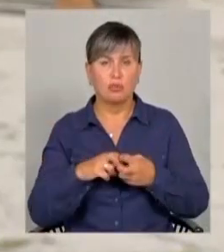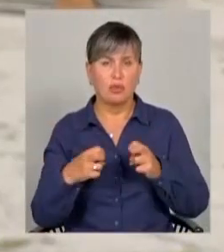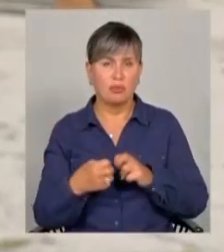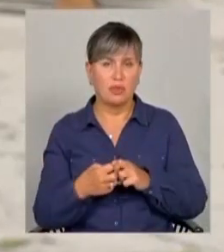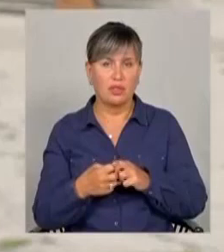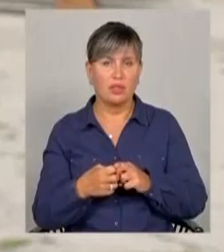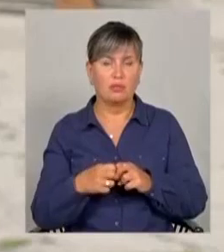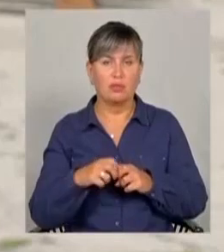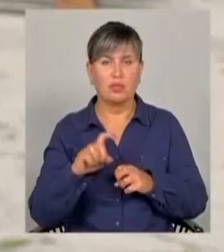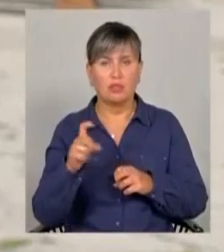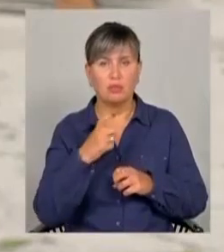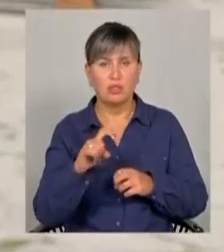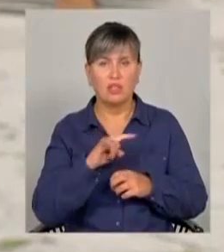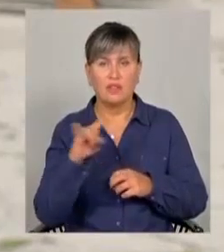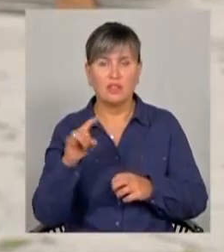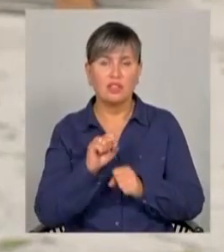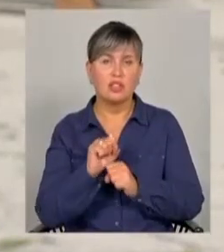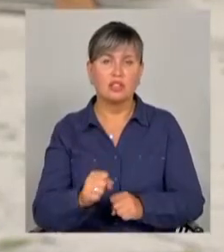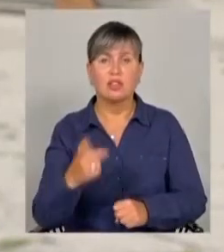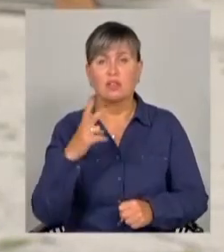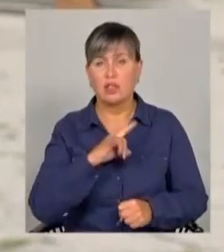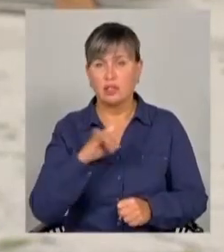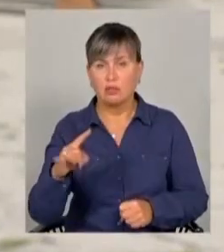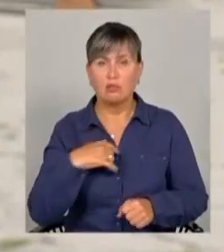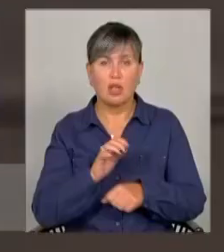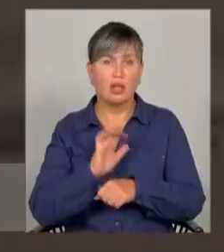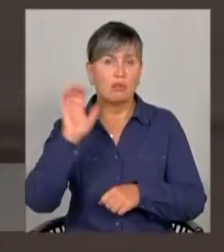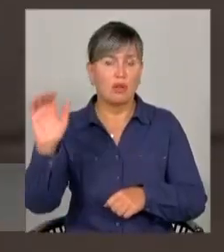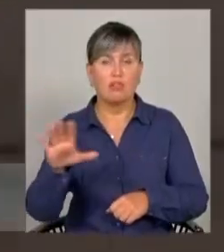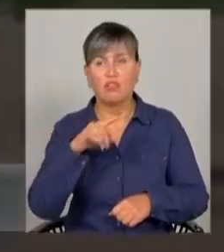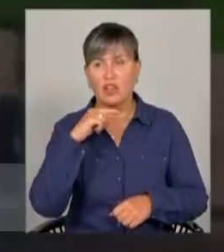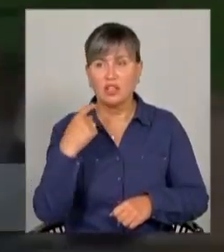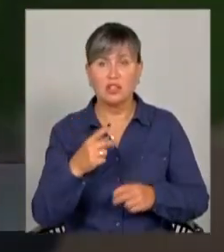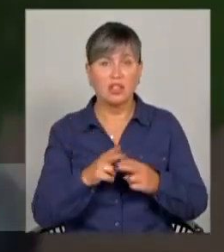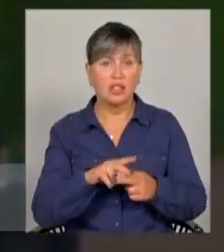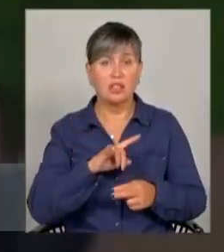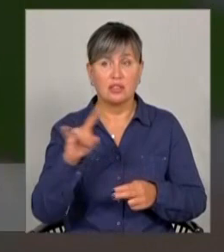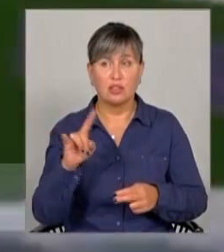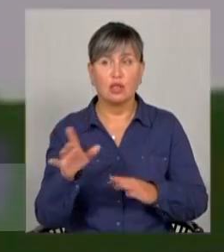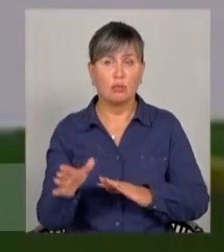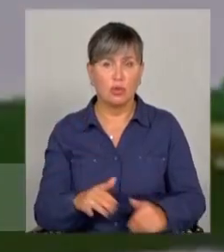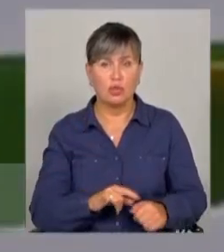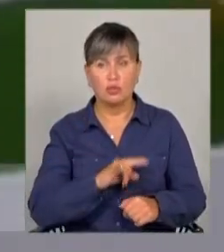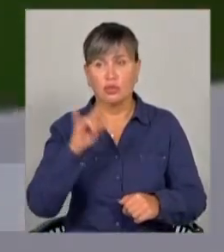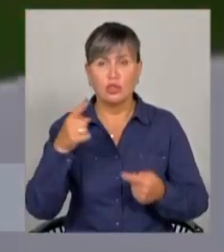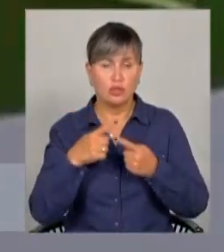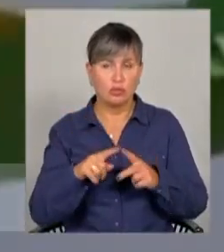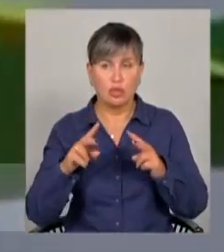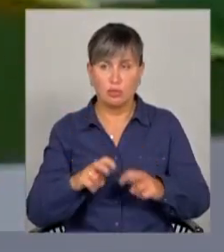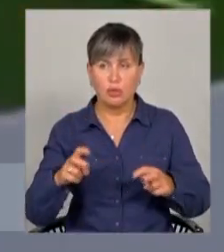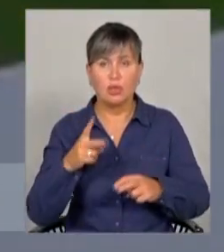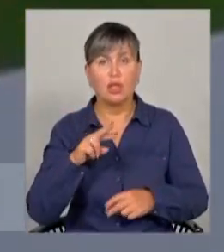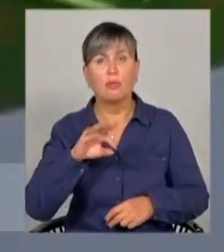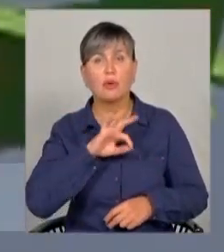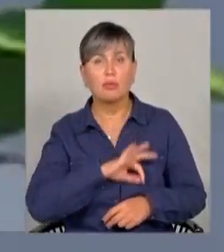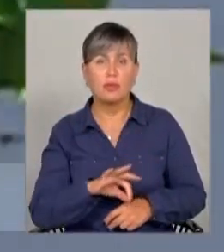авиационно-химической защитой. 2 самолета мы экспортировали в Россию. Эти воздушные судна прошли летно-техническую экспертизу для